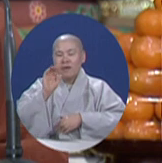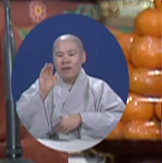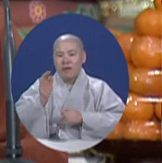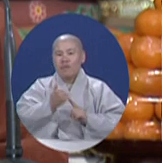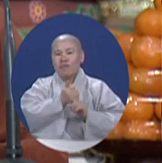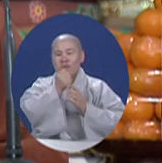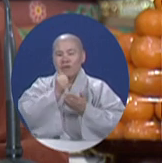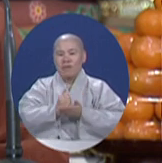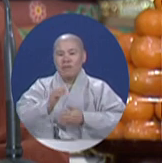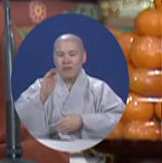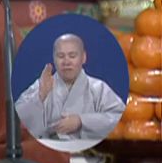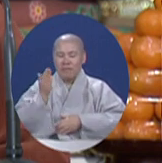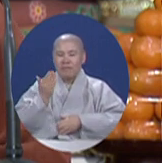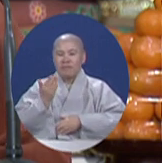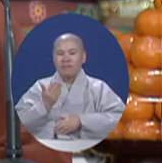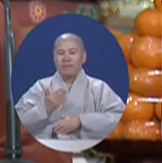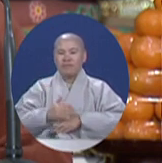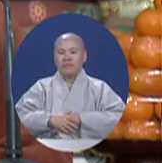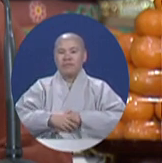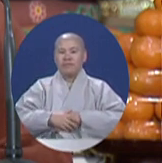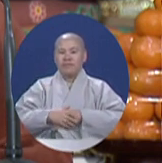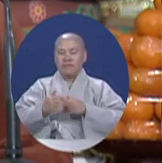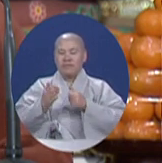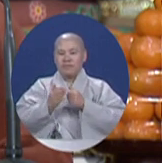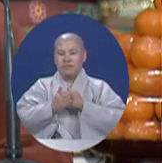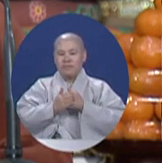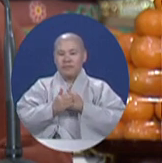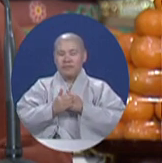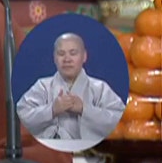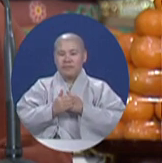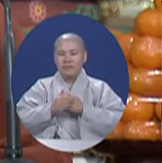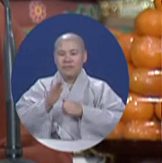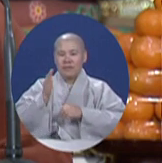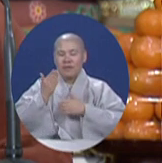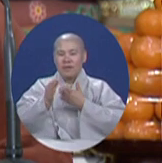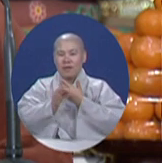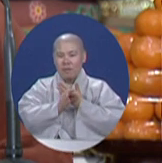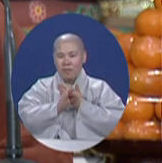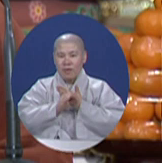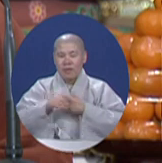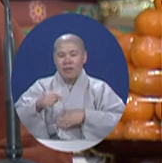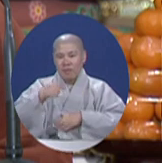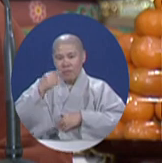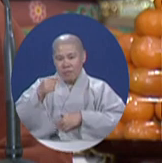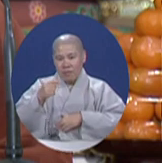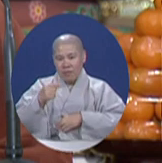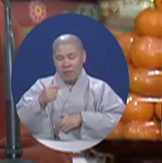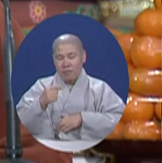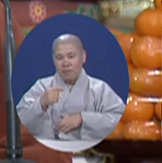한 부처님. 그렇게 되면은 어떻게 되어 있느냐.